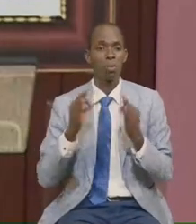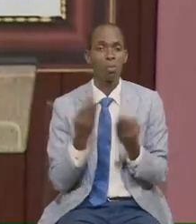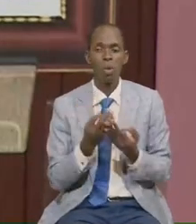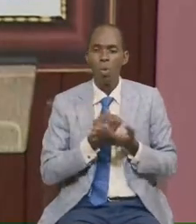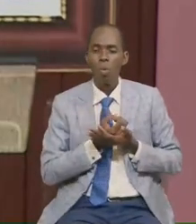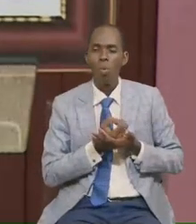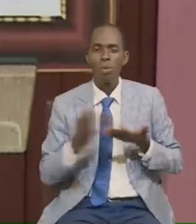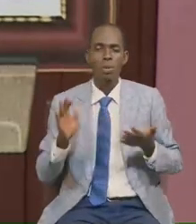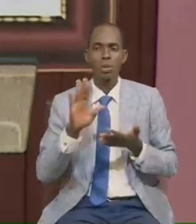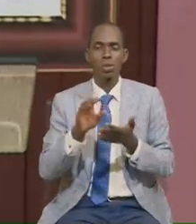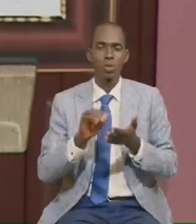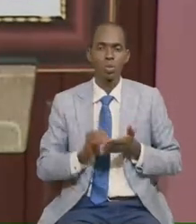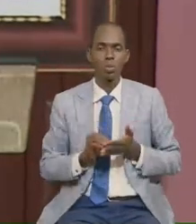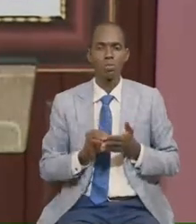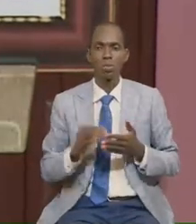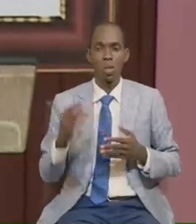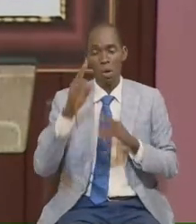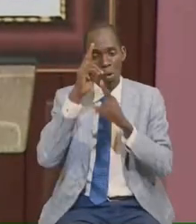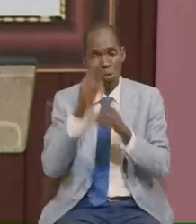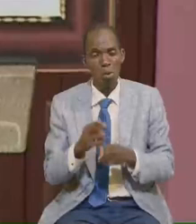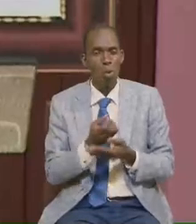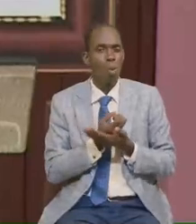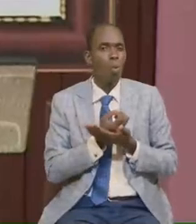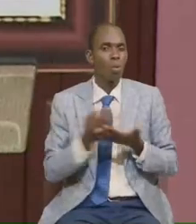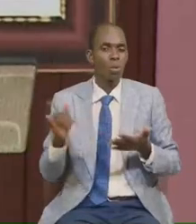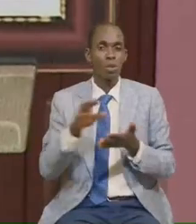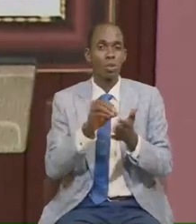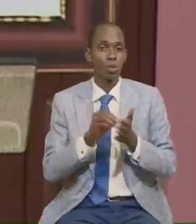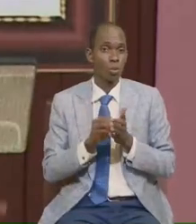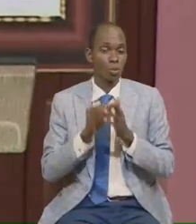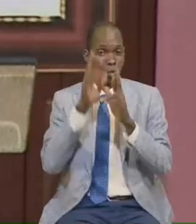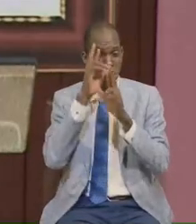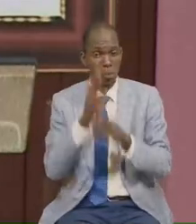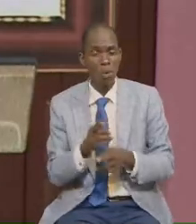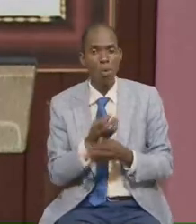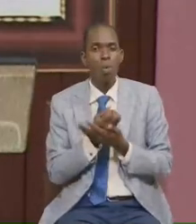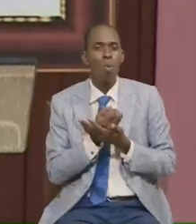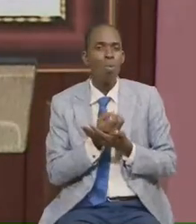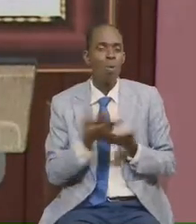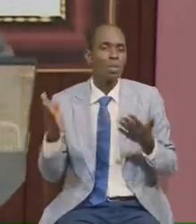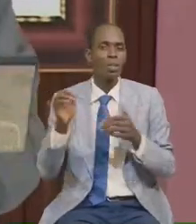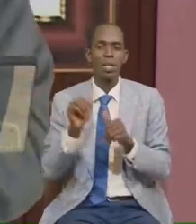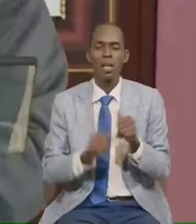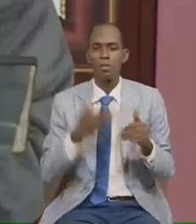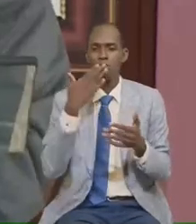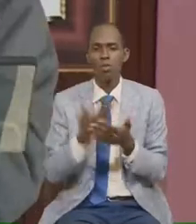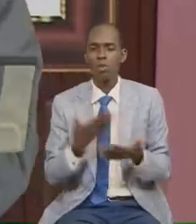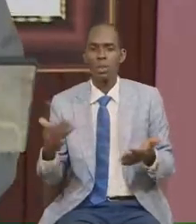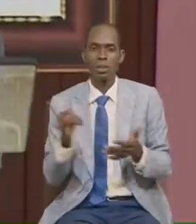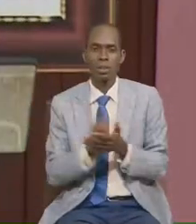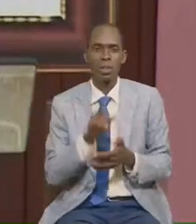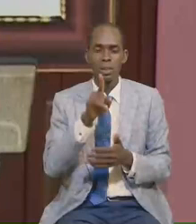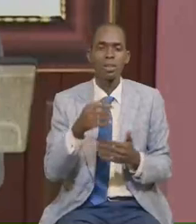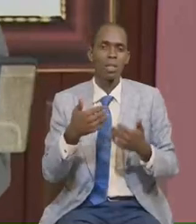son prestiges à lui gaspiller son honneur et gage toute bonne chose qu'il a